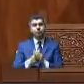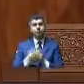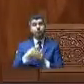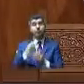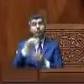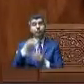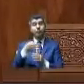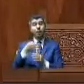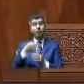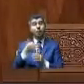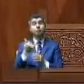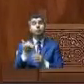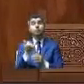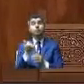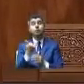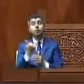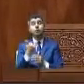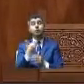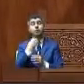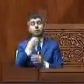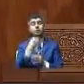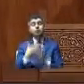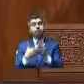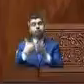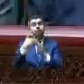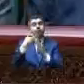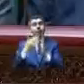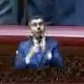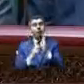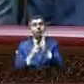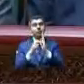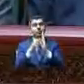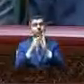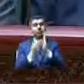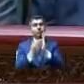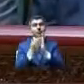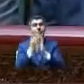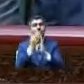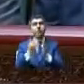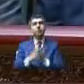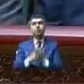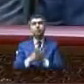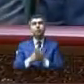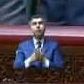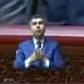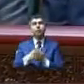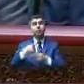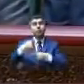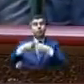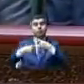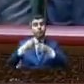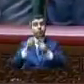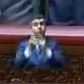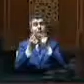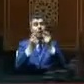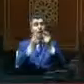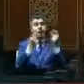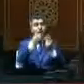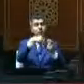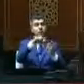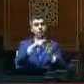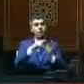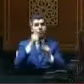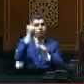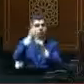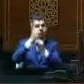كان هنالك رؤية تسير في اتجاه أن هذه الاتفاقية سوف تدفع كذلك مقاولاتنا إلى